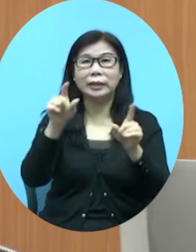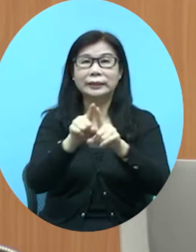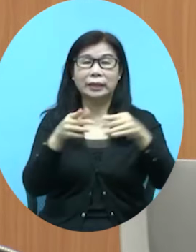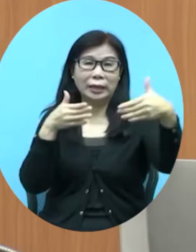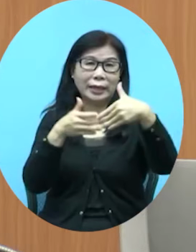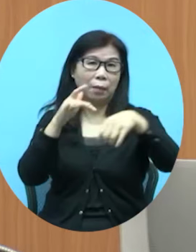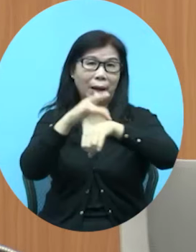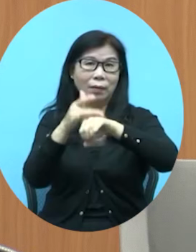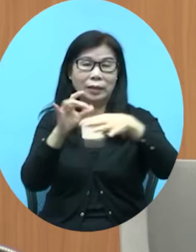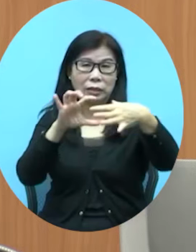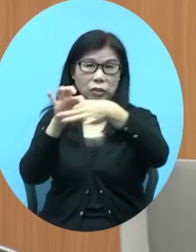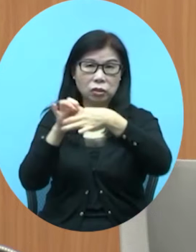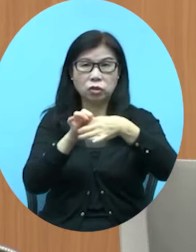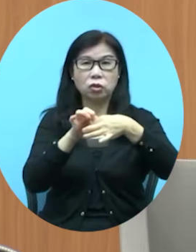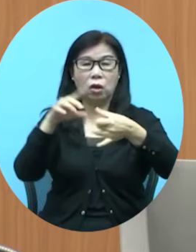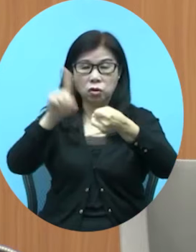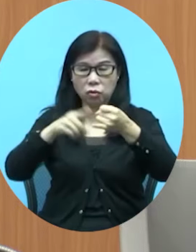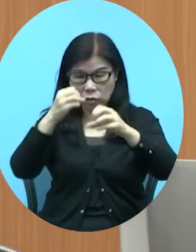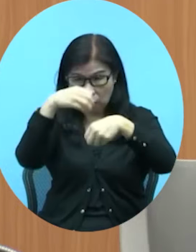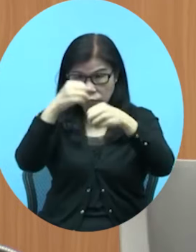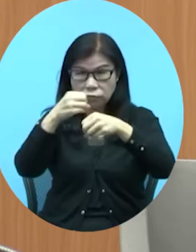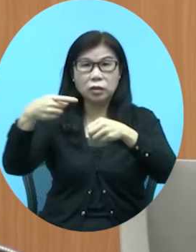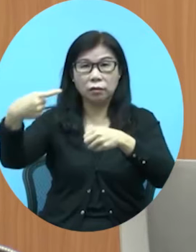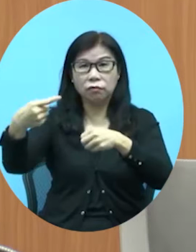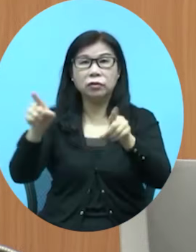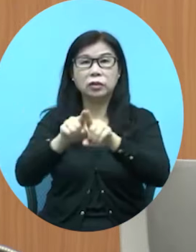接觸者是陰性之後才開學